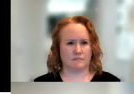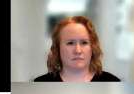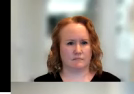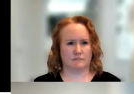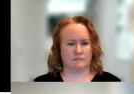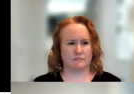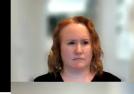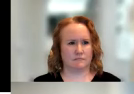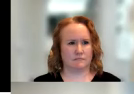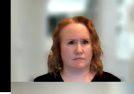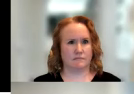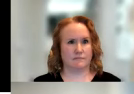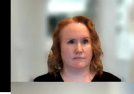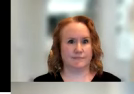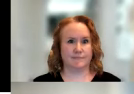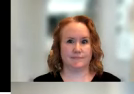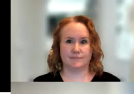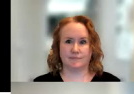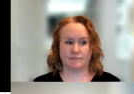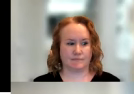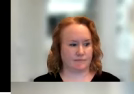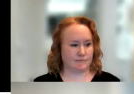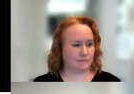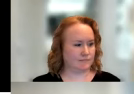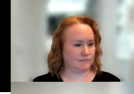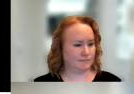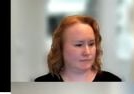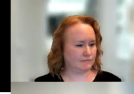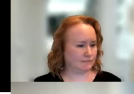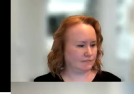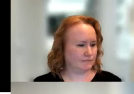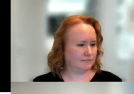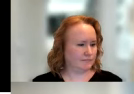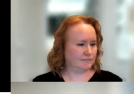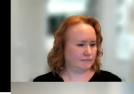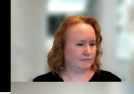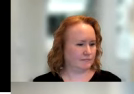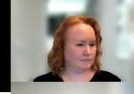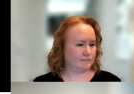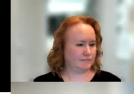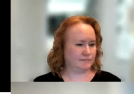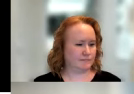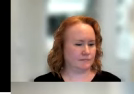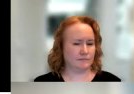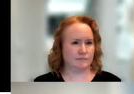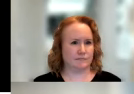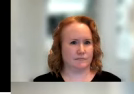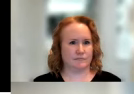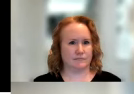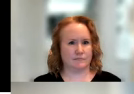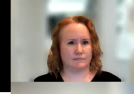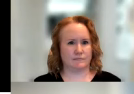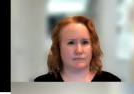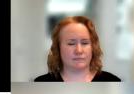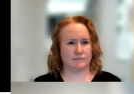huvudförpliktelserna under direktivet till varor, det tillfaller i huvudsak då producenten eller dens